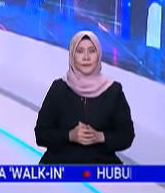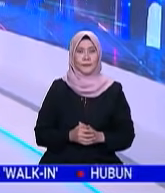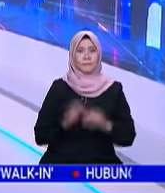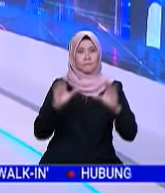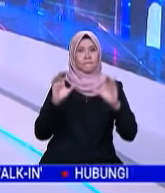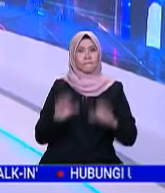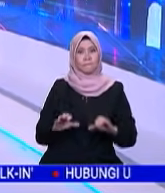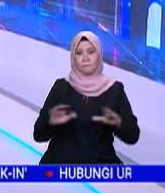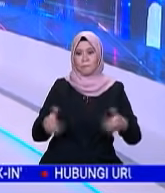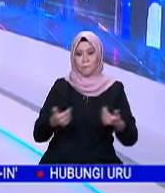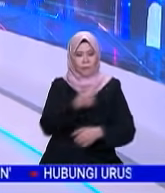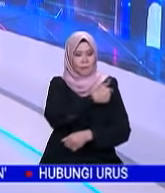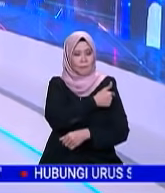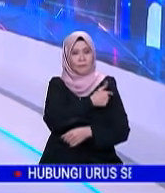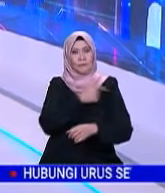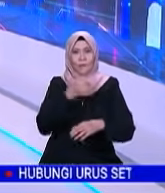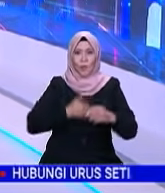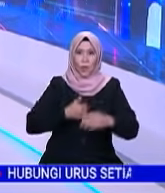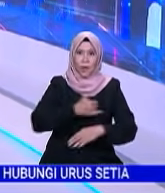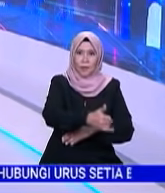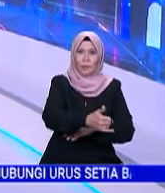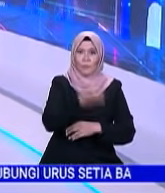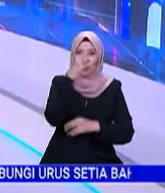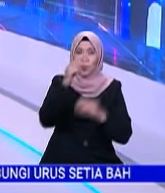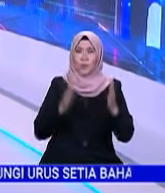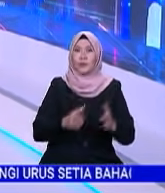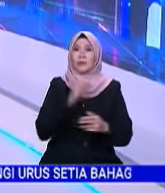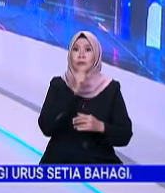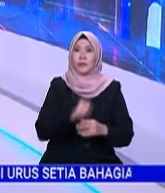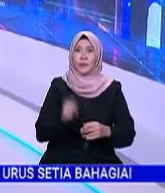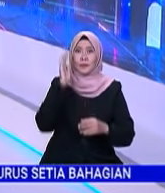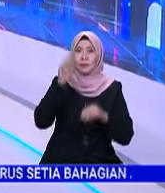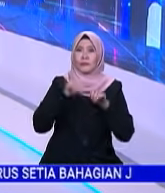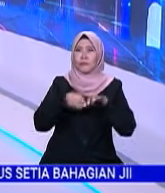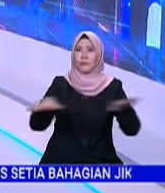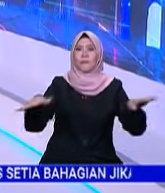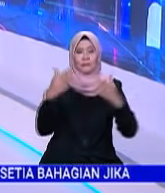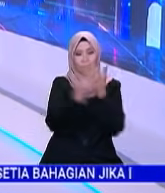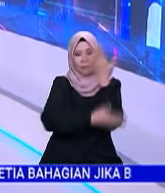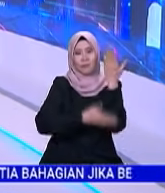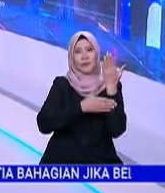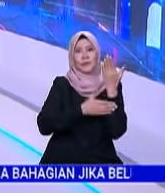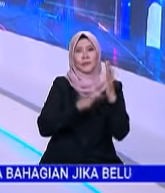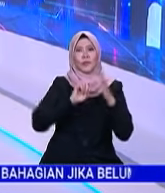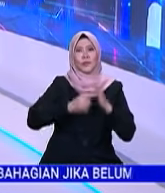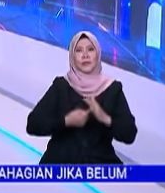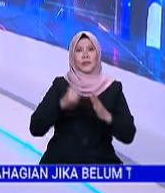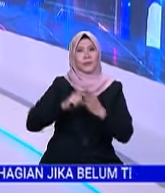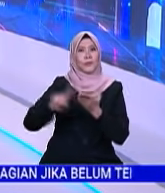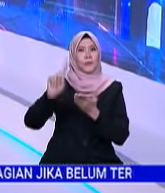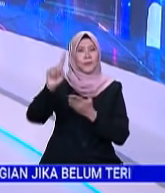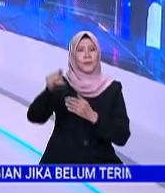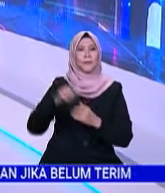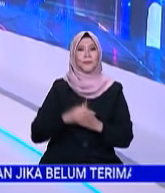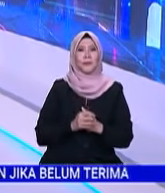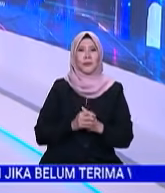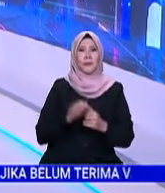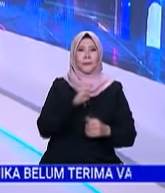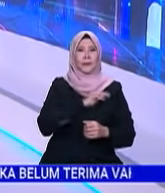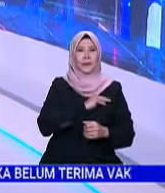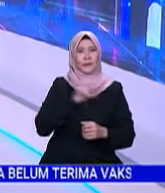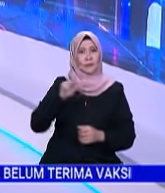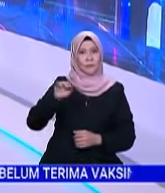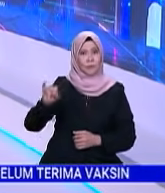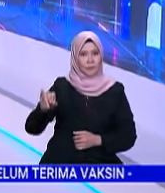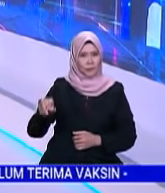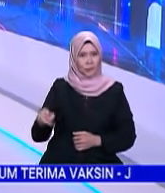Kaedah vaksinasi secara walk-in bagi warga emas akan diperluas ke seluruh negara mulai minggu depan. Menurut Menteri Penyelaras